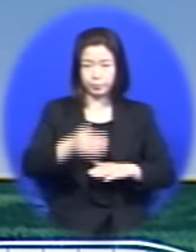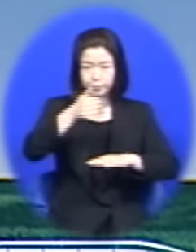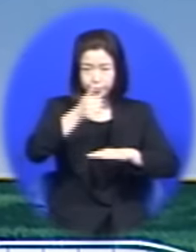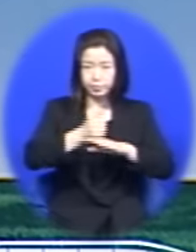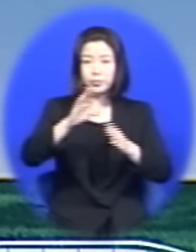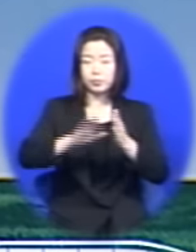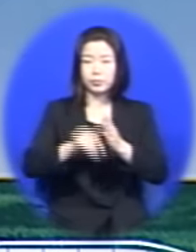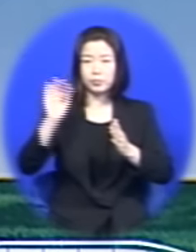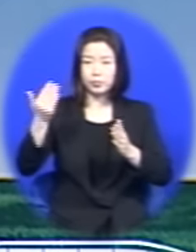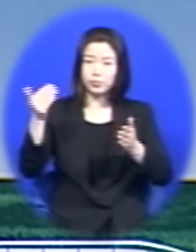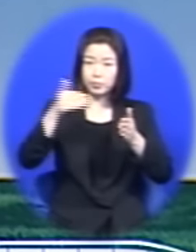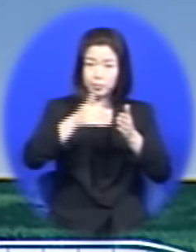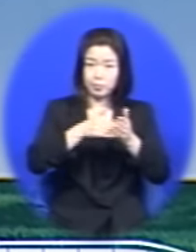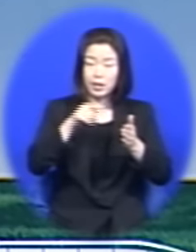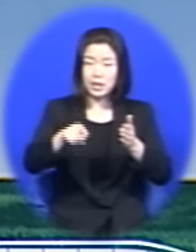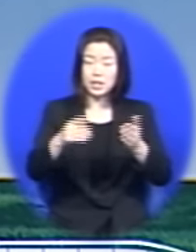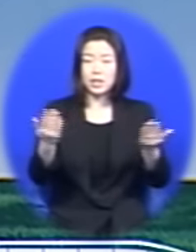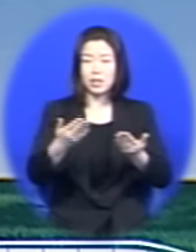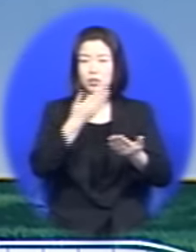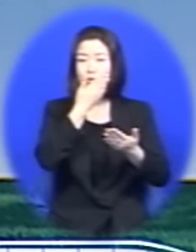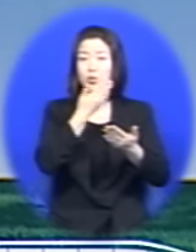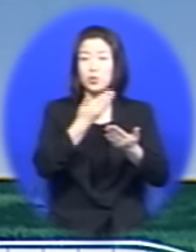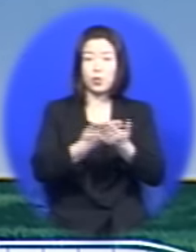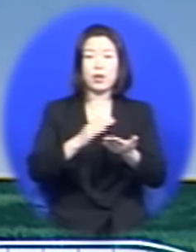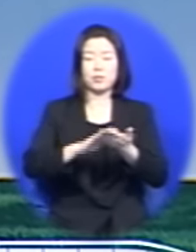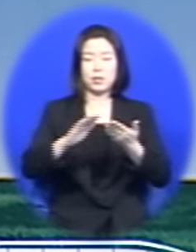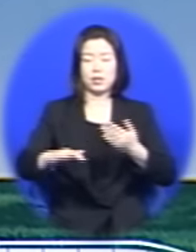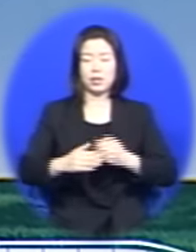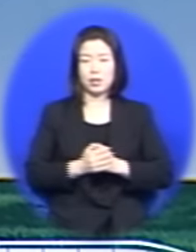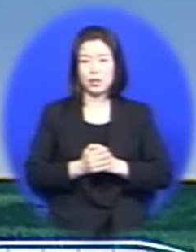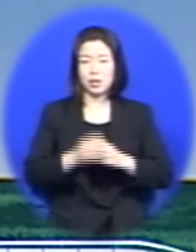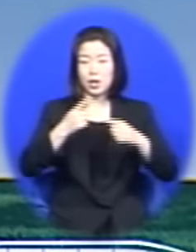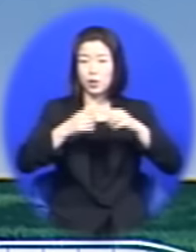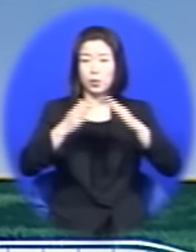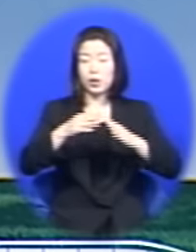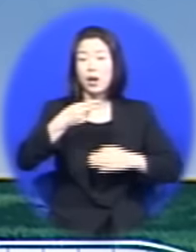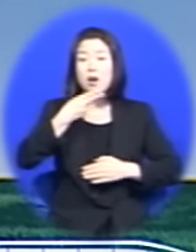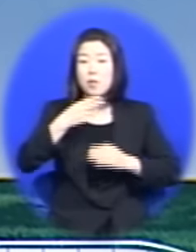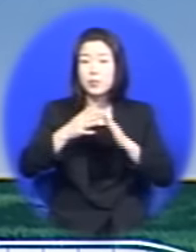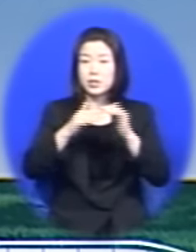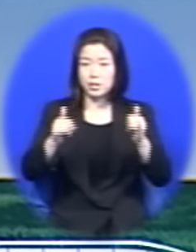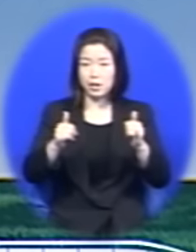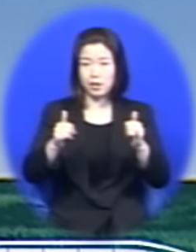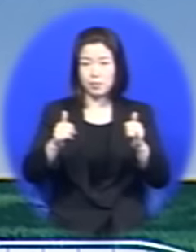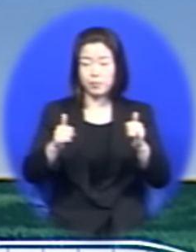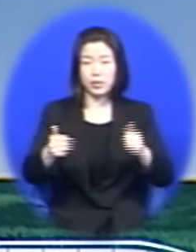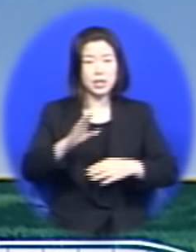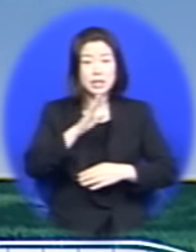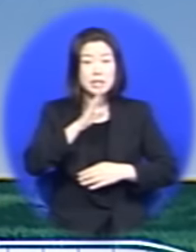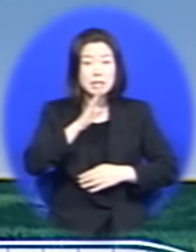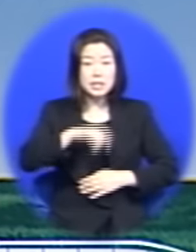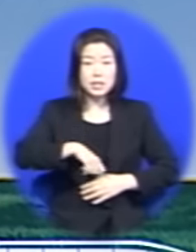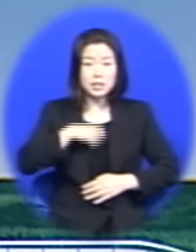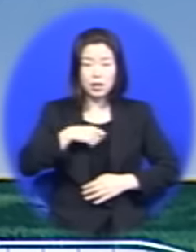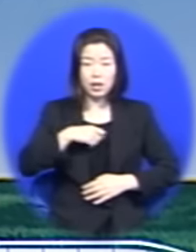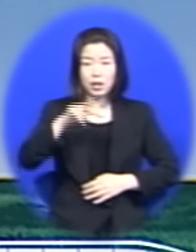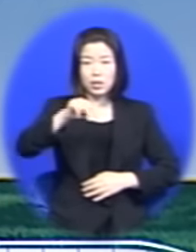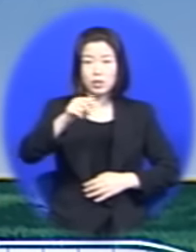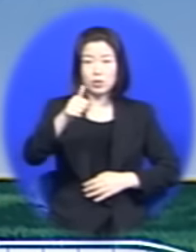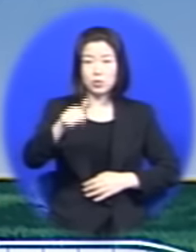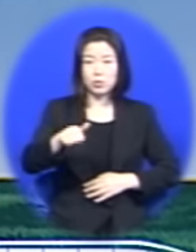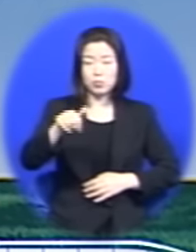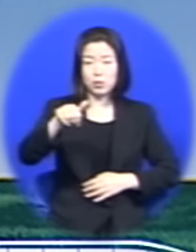마지막 때가 될수록 정말 이 일은 중요합니다. 교회가 없는 사람은요, 진정한 이 속회